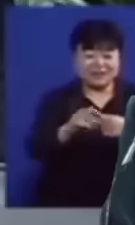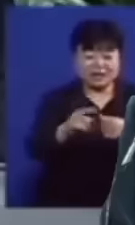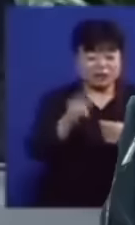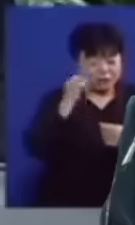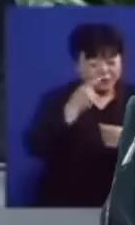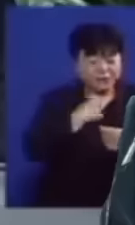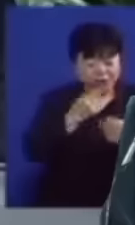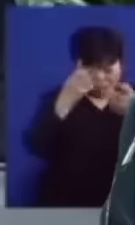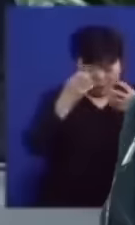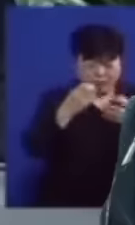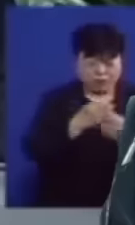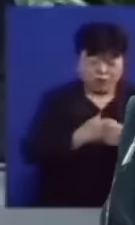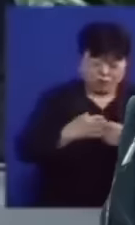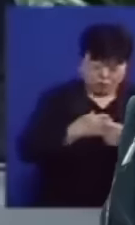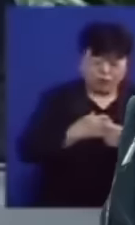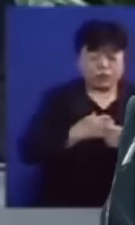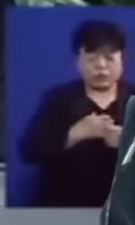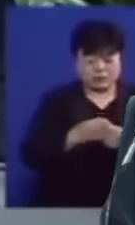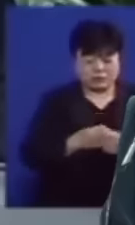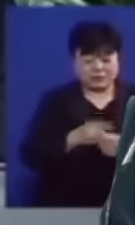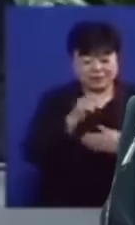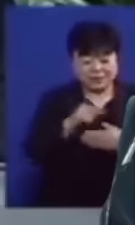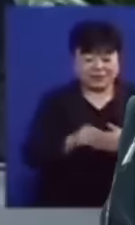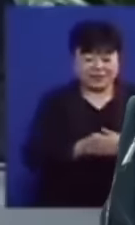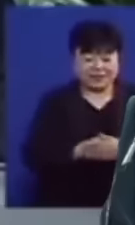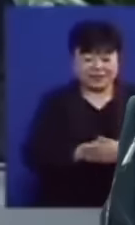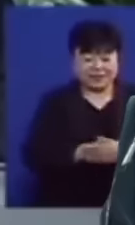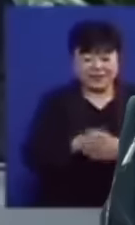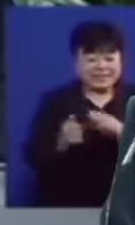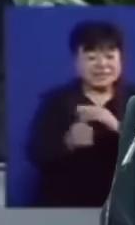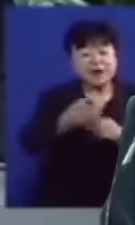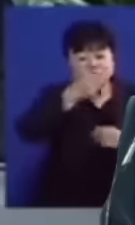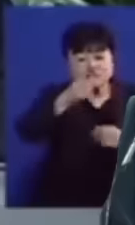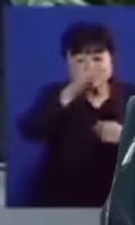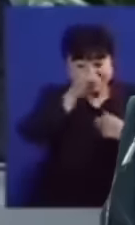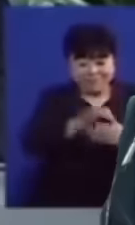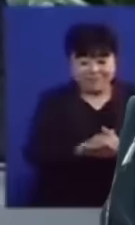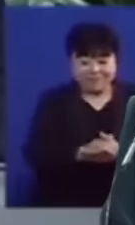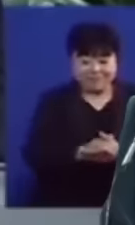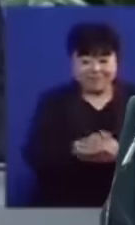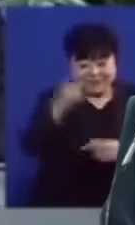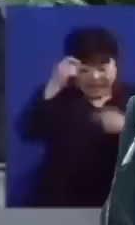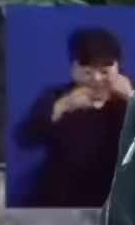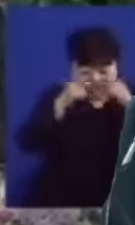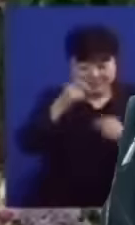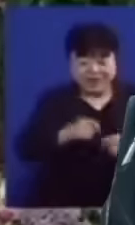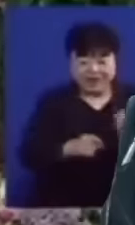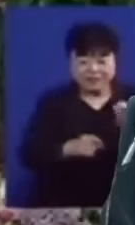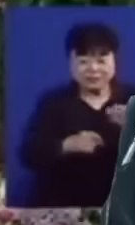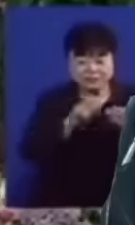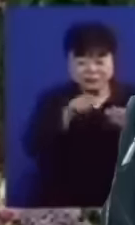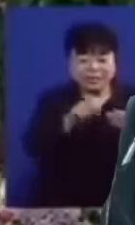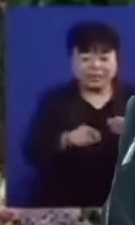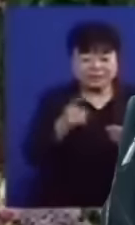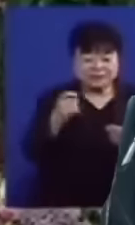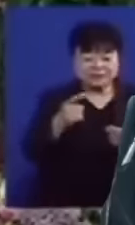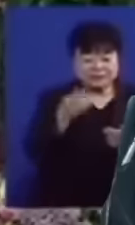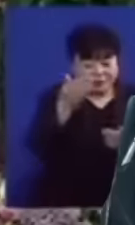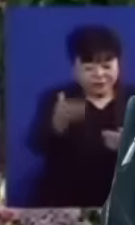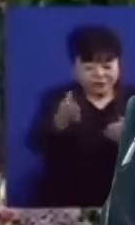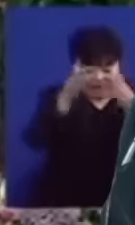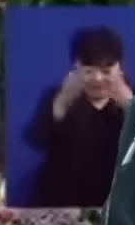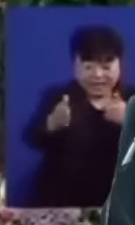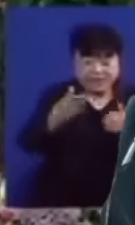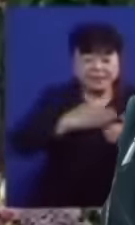아무리 어렵고 고통스럽고 괴로운 삶을 살아도 그 가운데 희망과 꿈을 가질 수 있는 것은 예레미야 29장 11절에 너희를